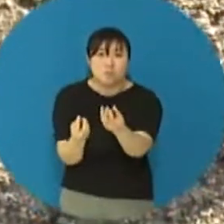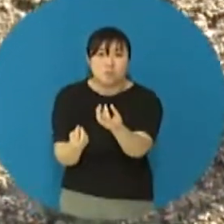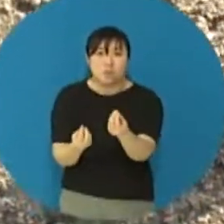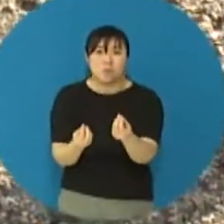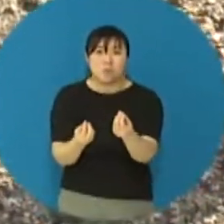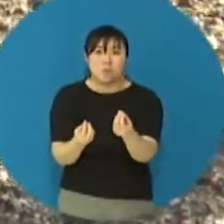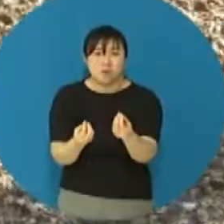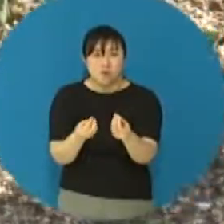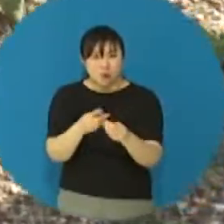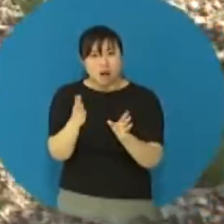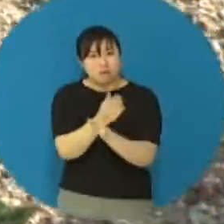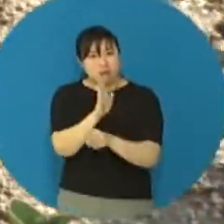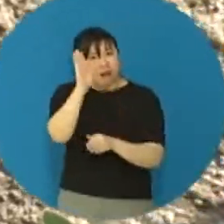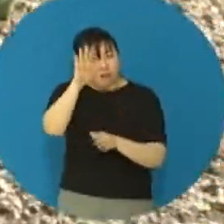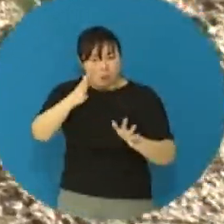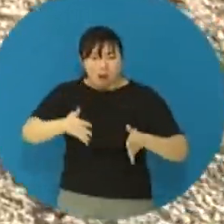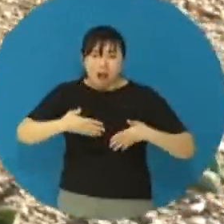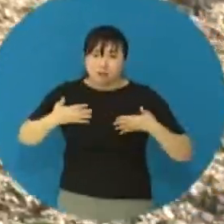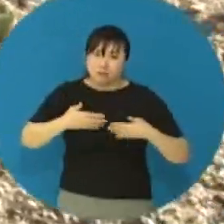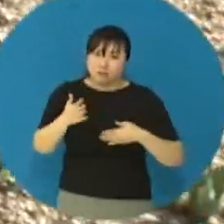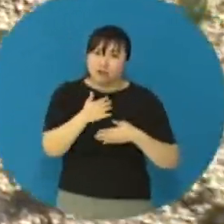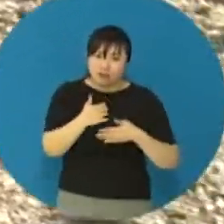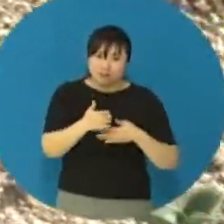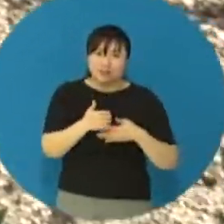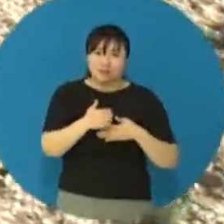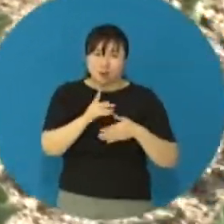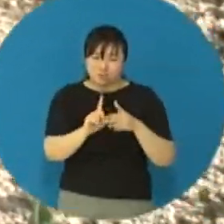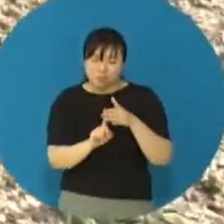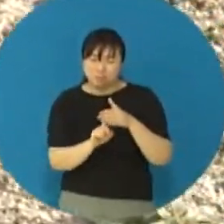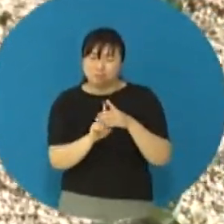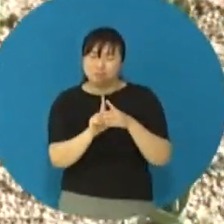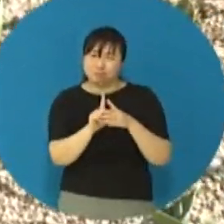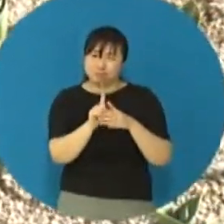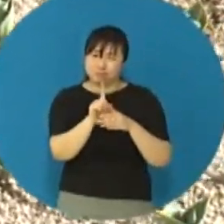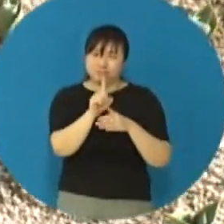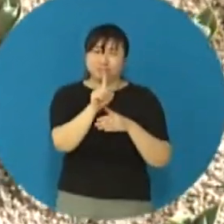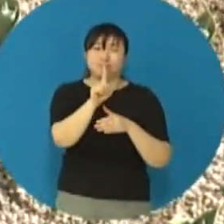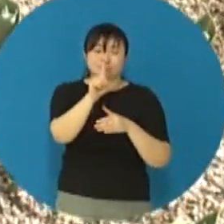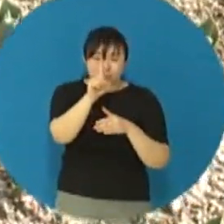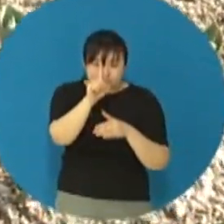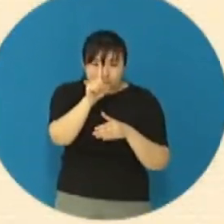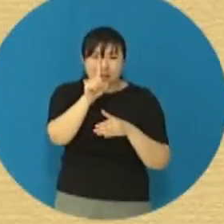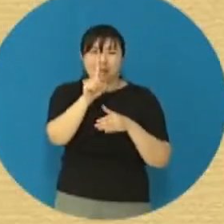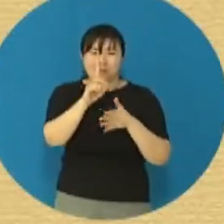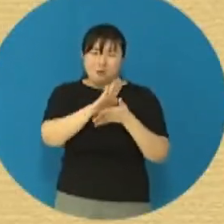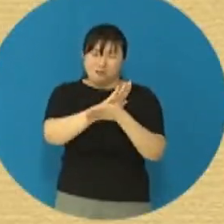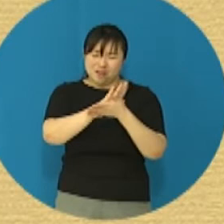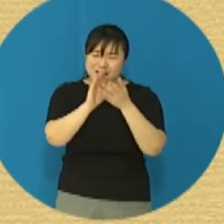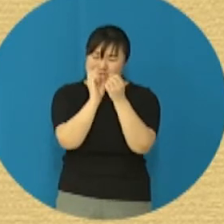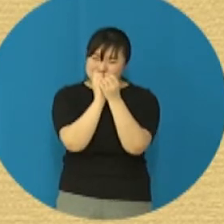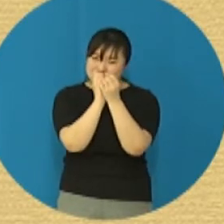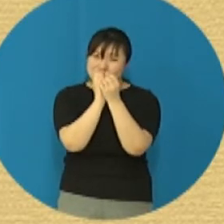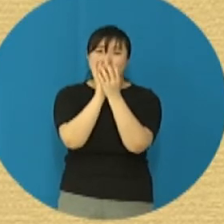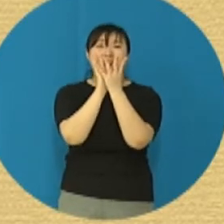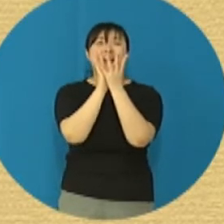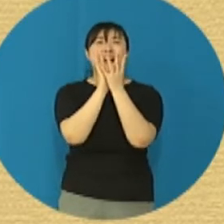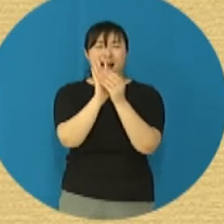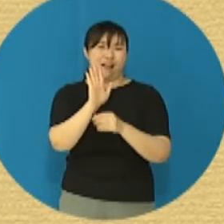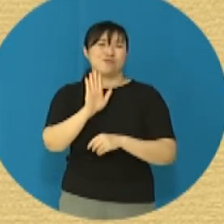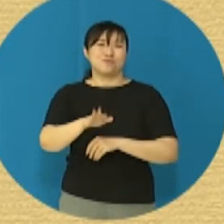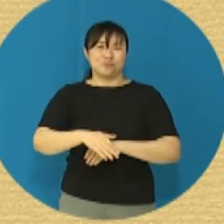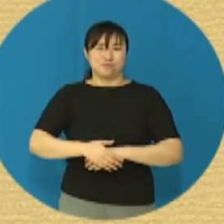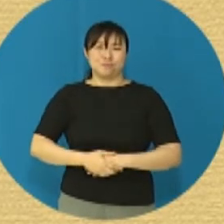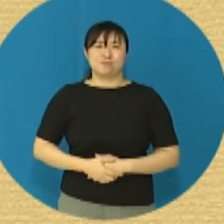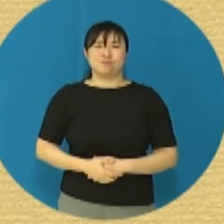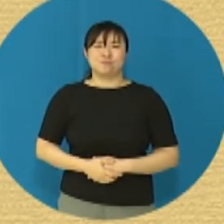うん、もう少し春頃になると 30センチぐらいまで行って、うん、綺麗なお